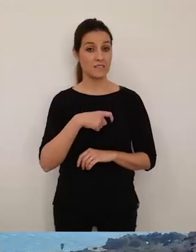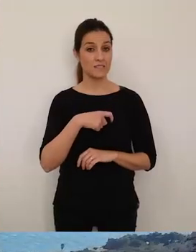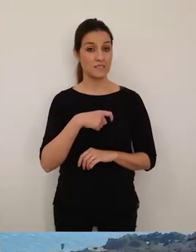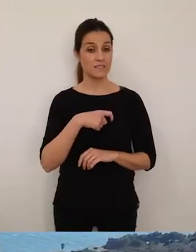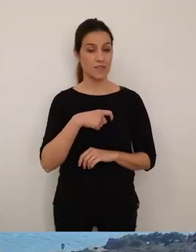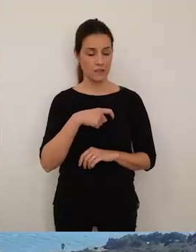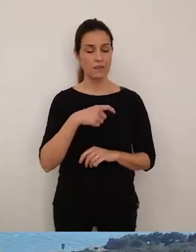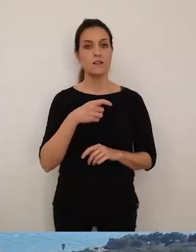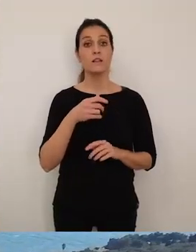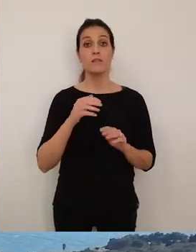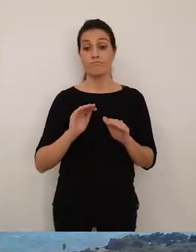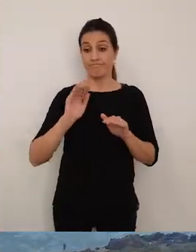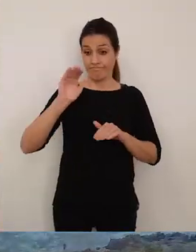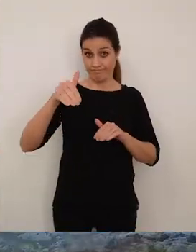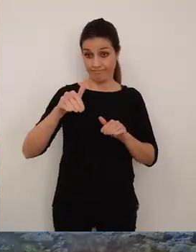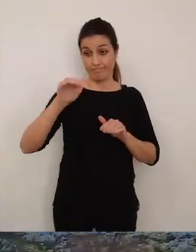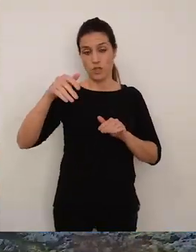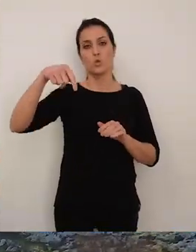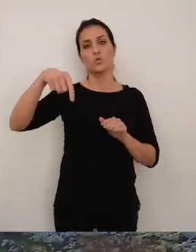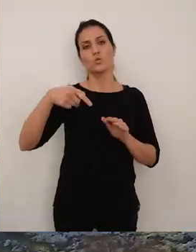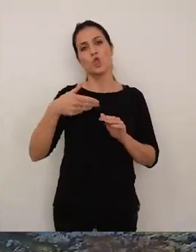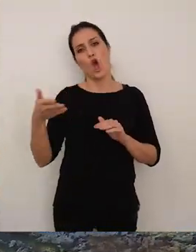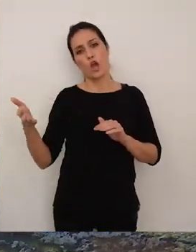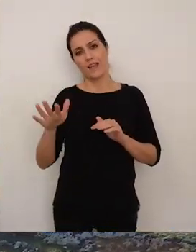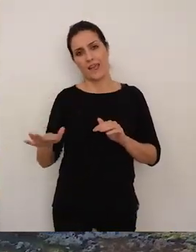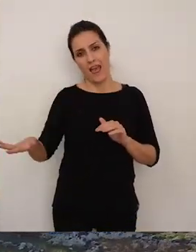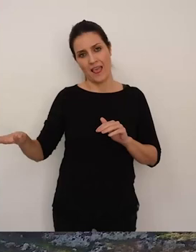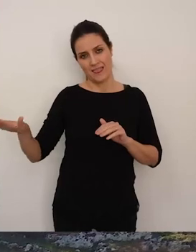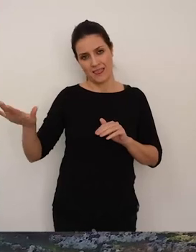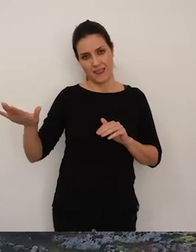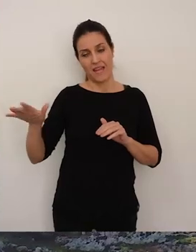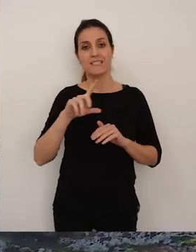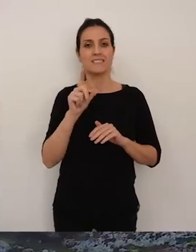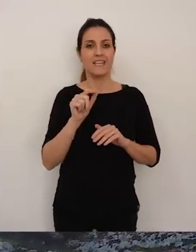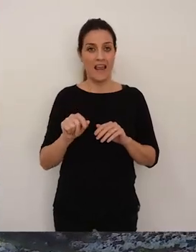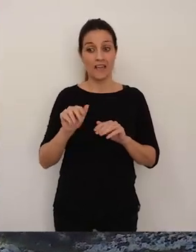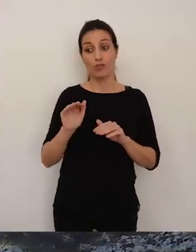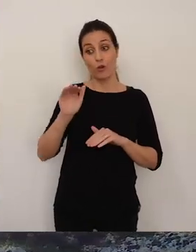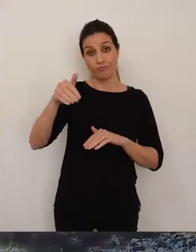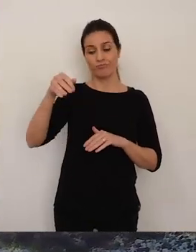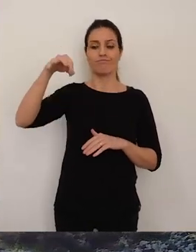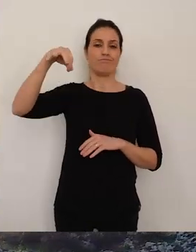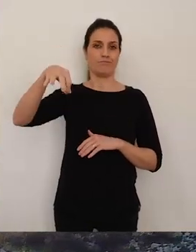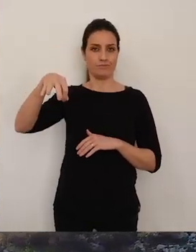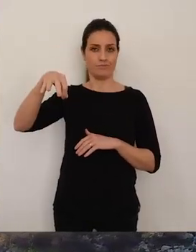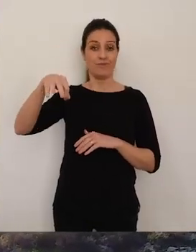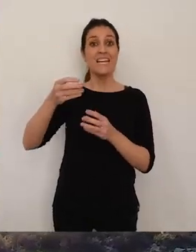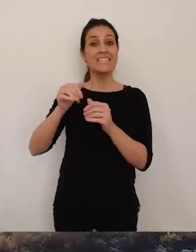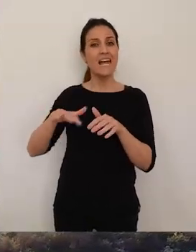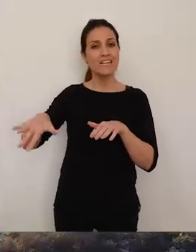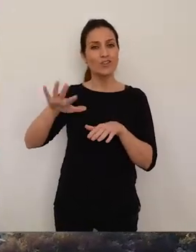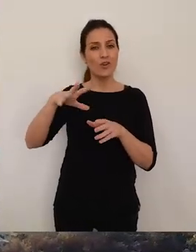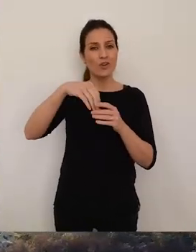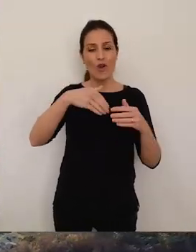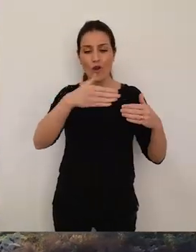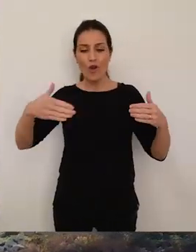Tricase si estende tra le ultime propaggini sudorientali delle Serre Salentine. Il territorio rientra all'interno del Parco